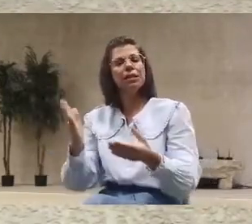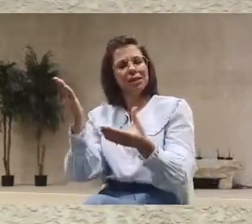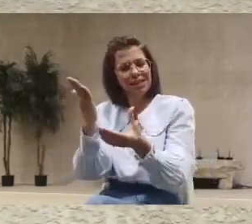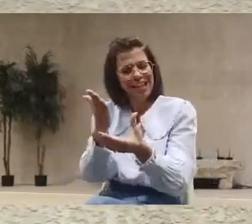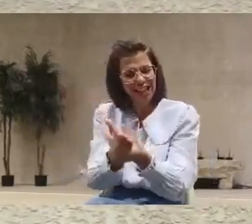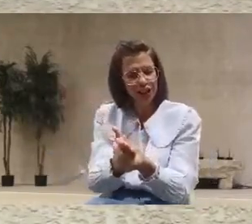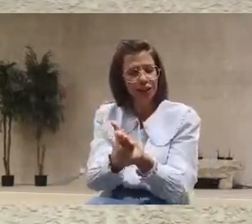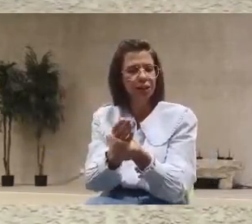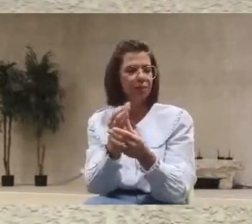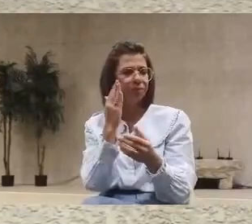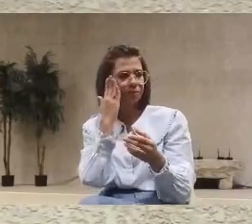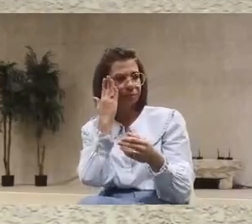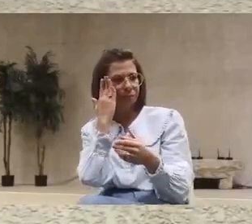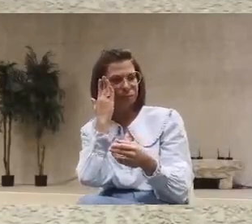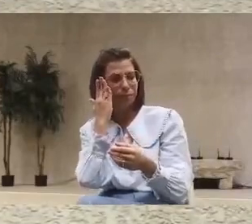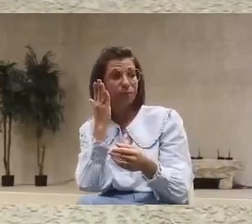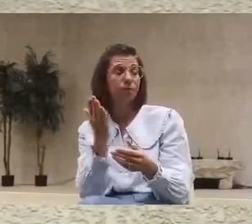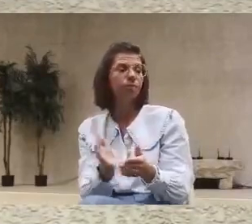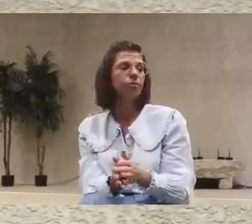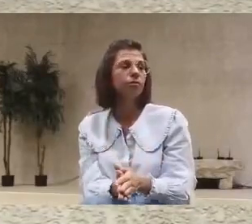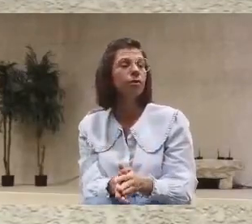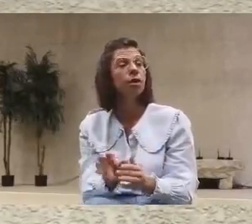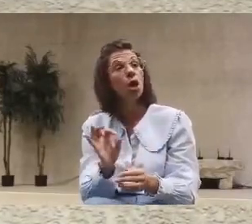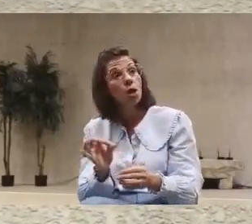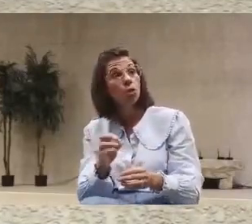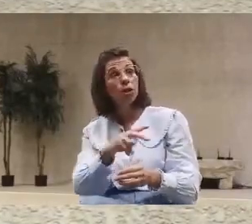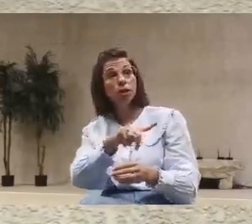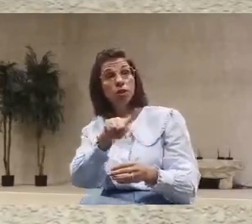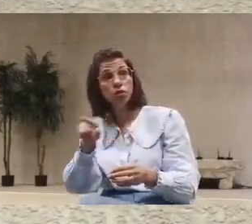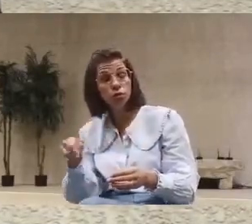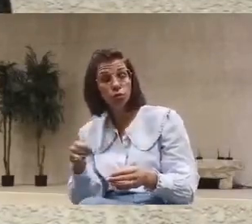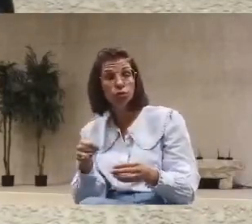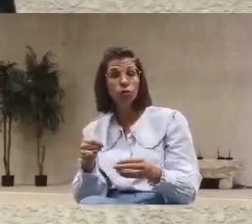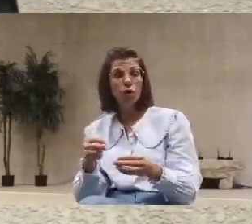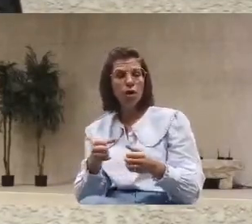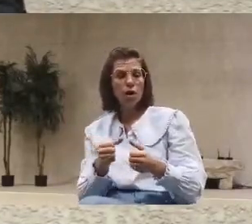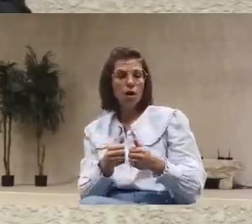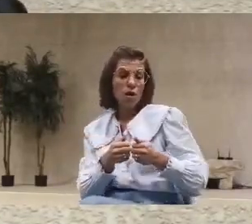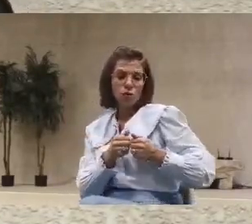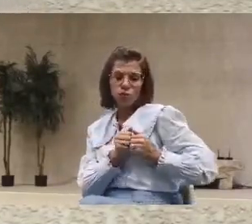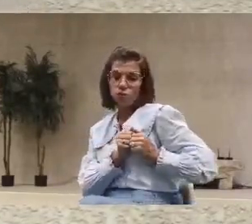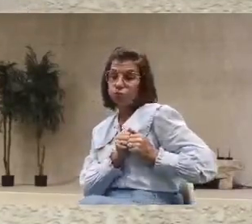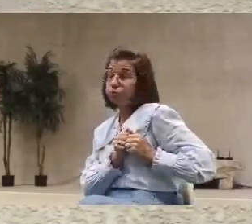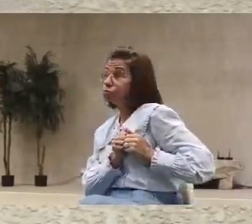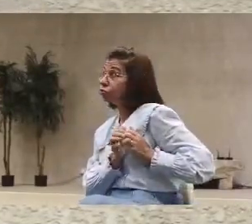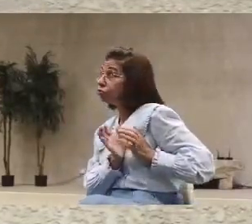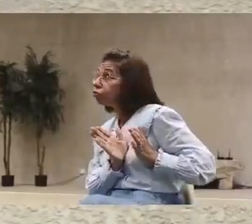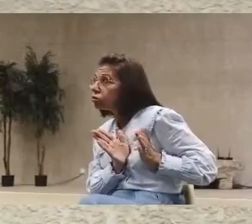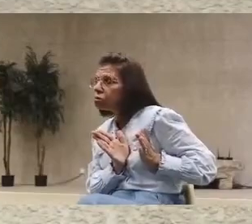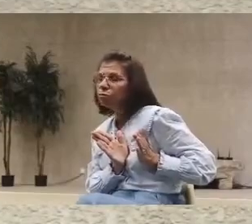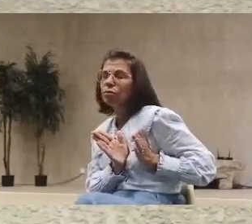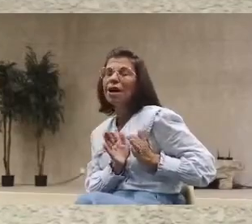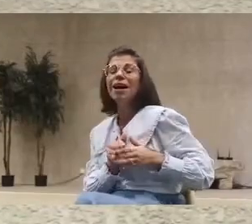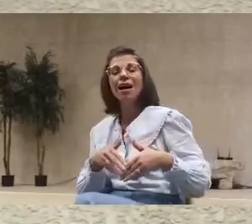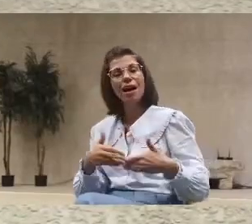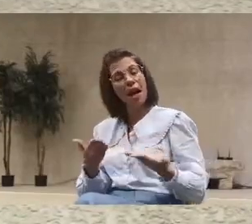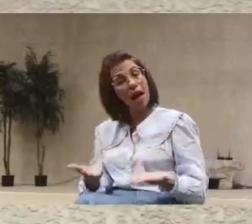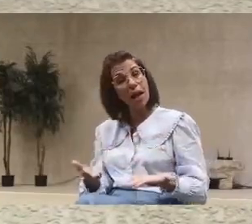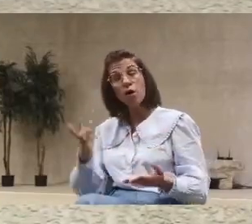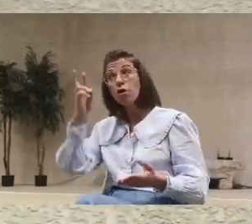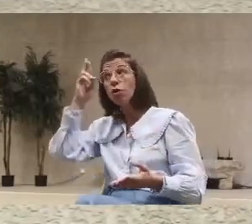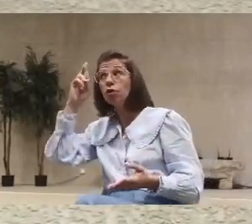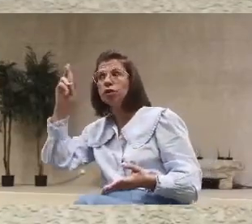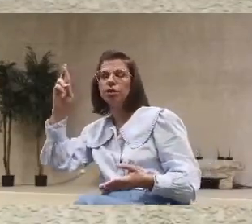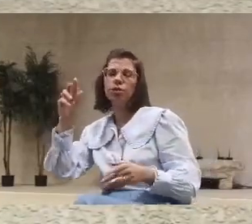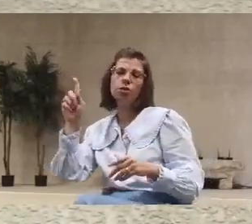et vous avez permis et donné l'autorité, la possibilité au Seigneur de